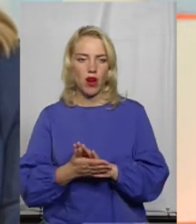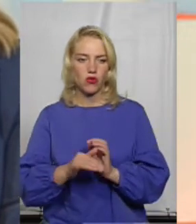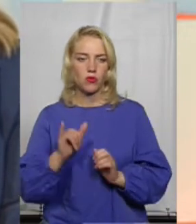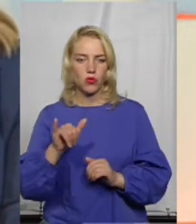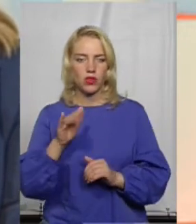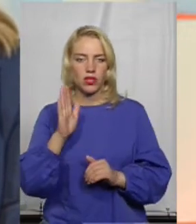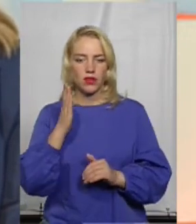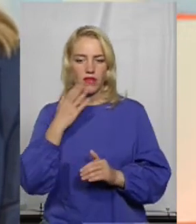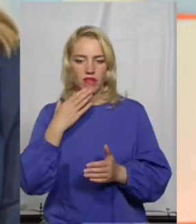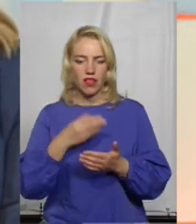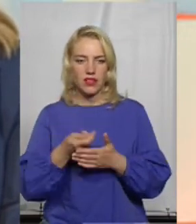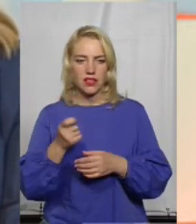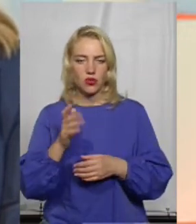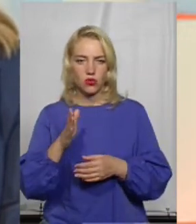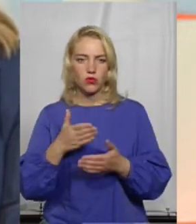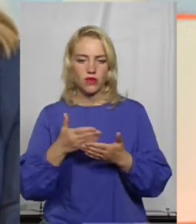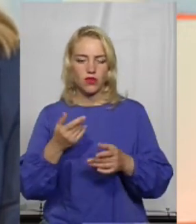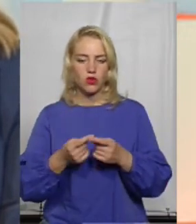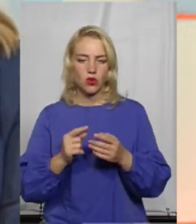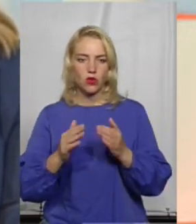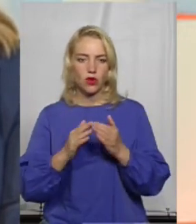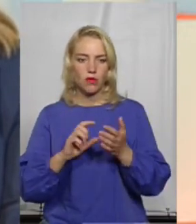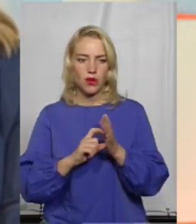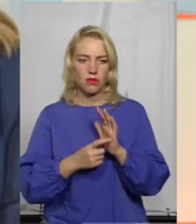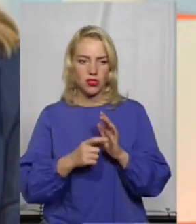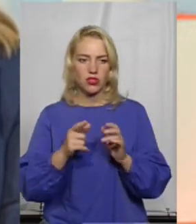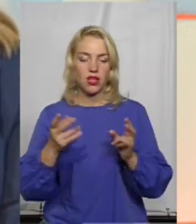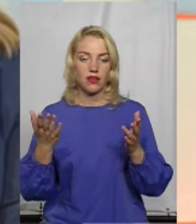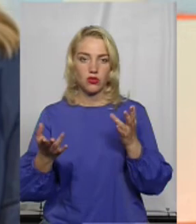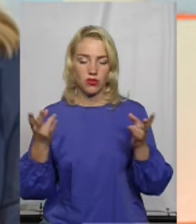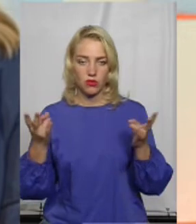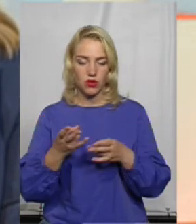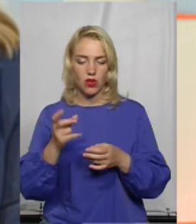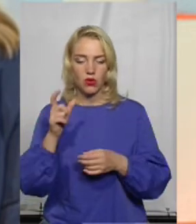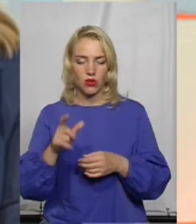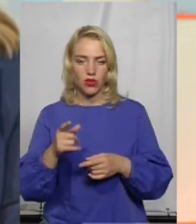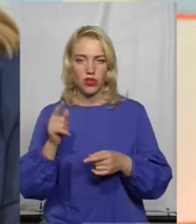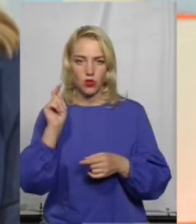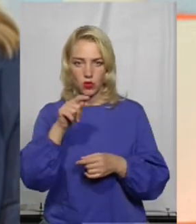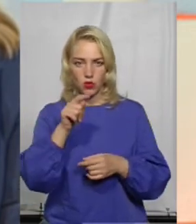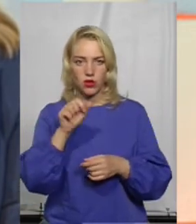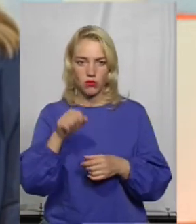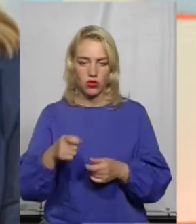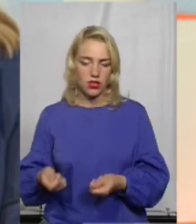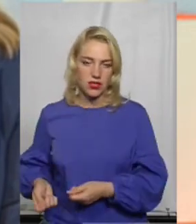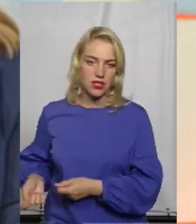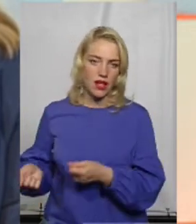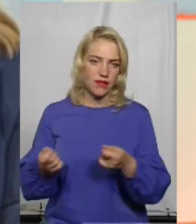ключ від цього приміщення, і в разі необхідності можна туди людину